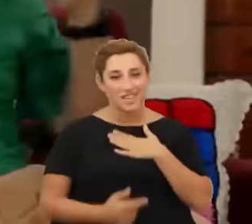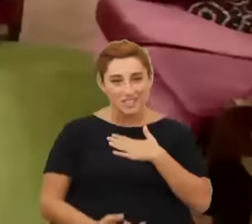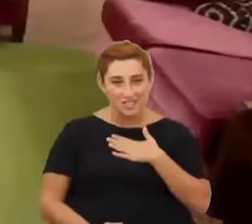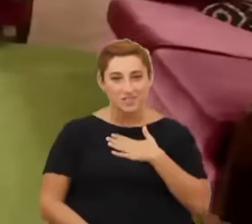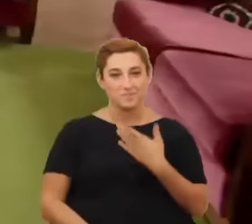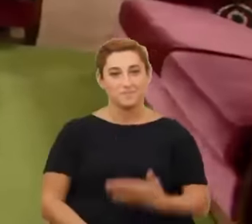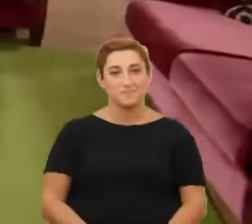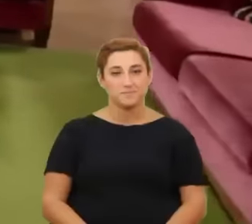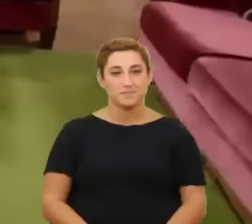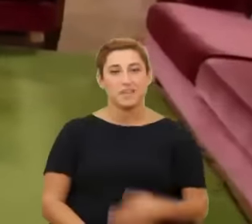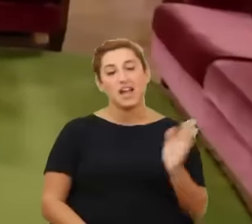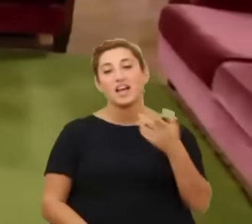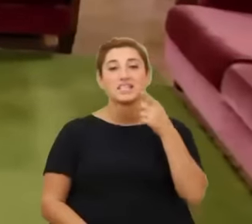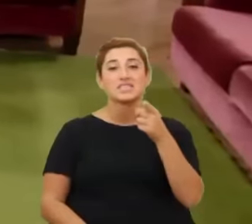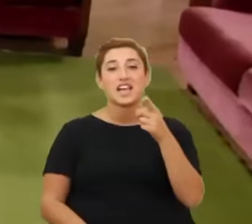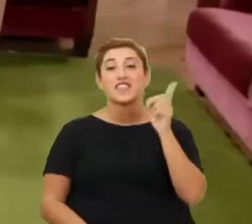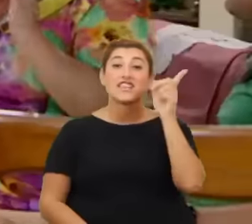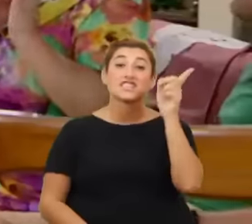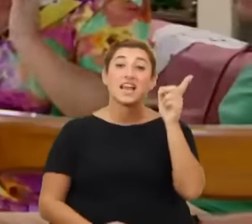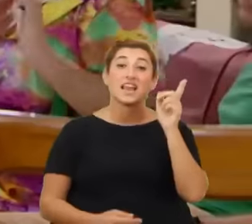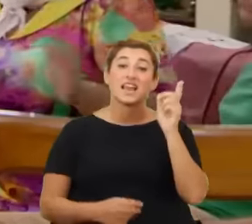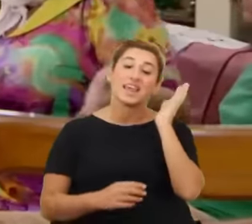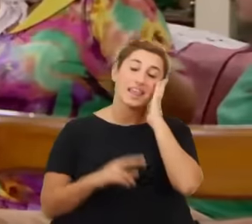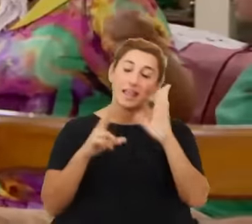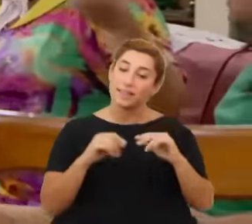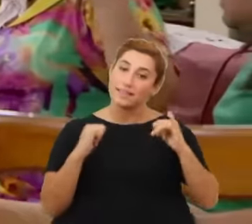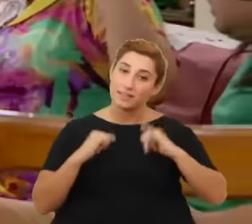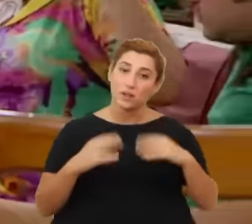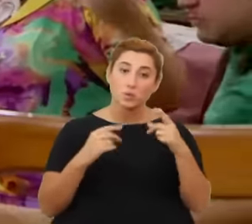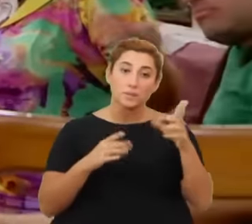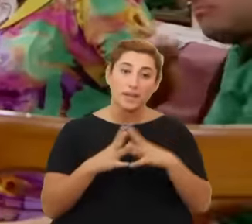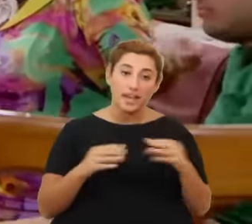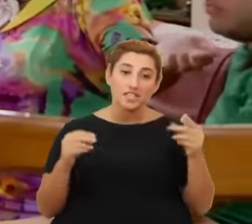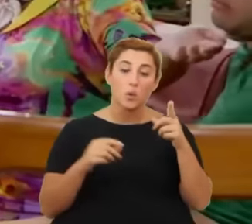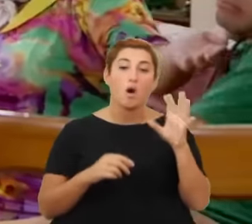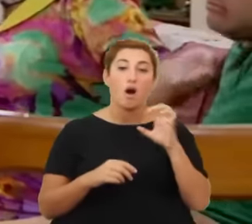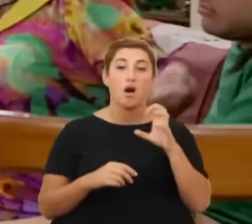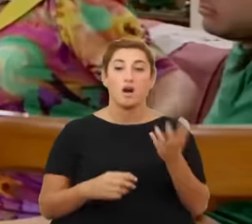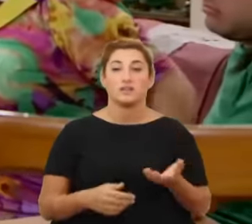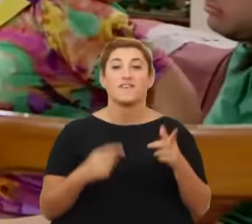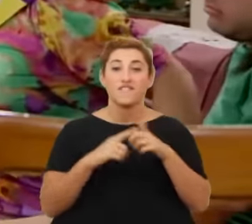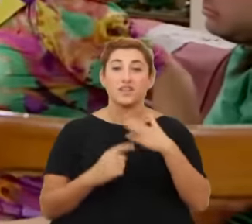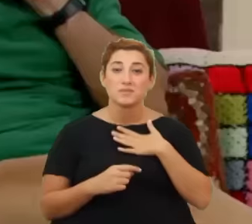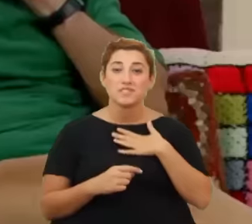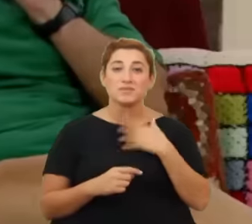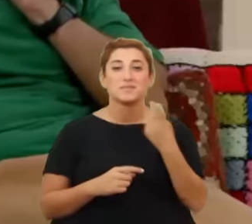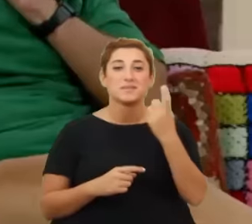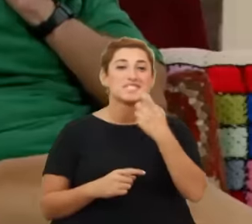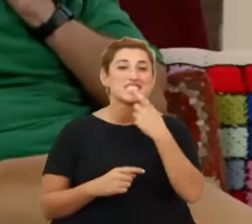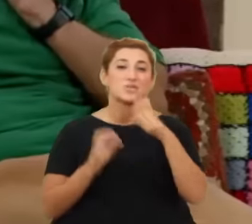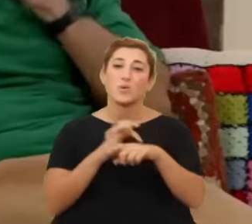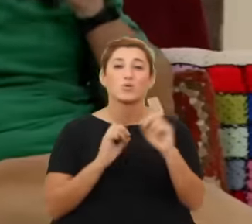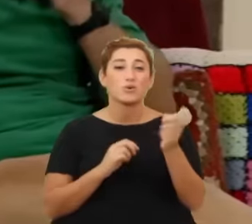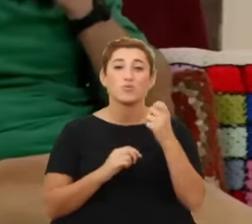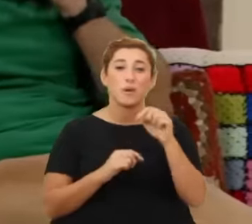Şahin'cim. Halacığım hadi sen içeride git yat, böyle güzel dinlen. O zaman geçecek onun ağrısı. Fehmi'cim bir de bir dişçi